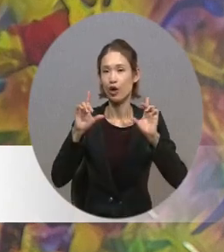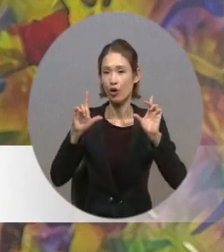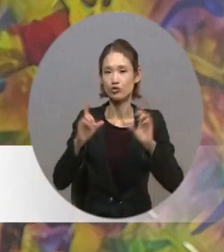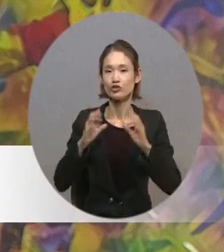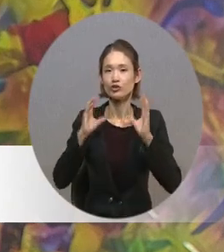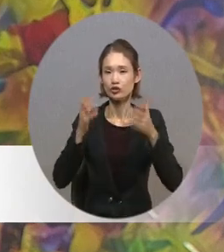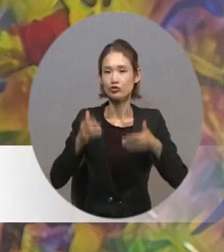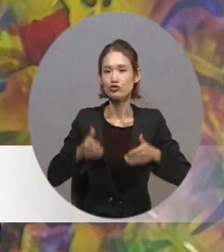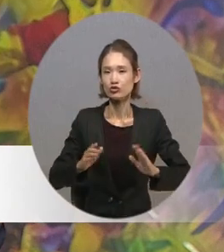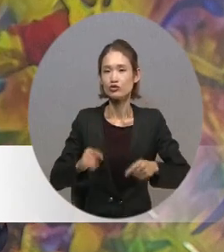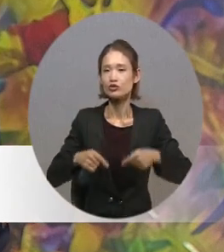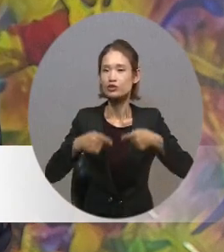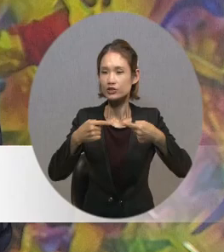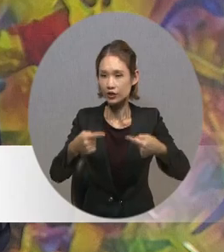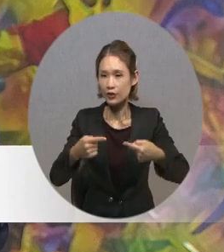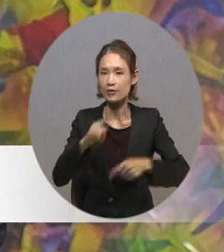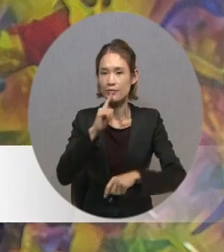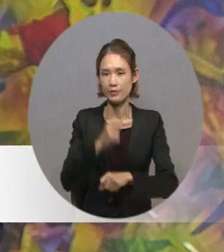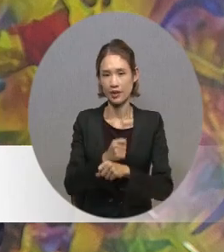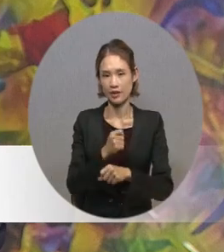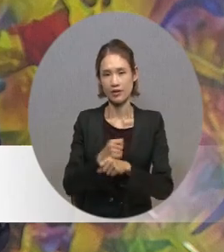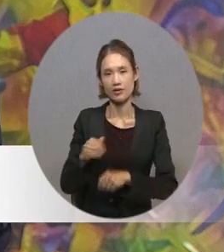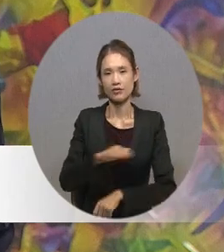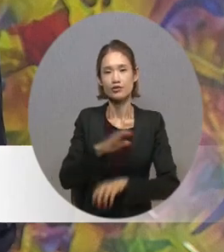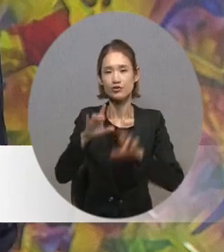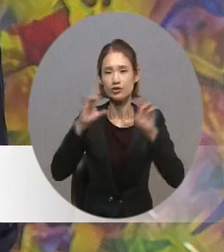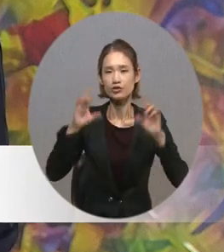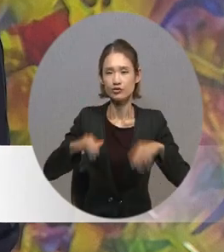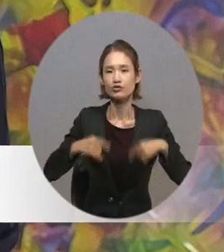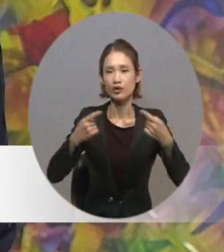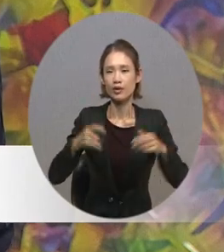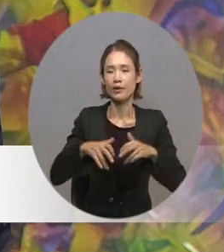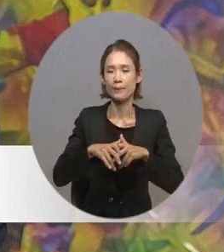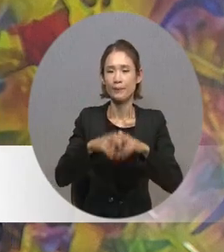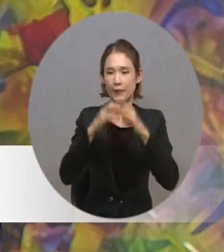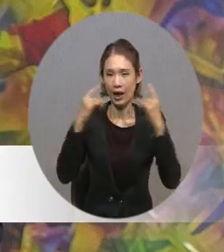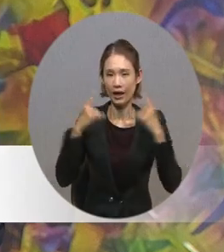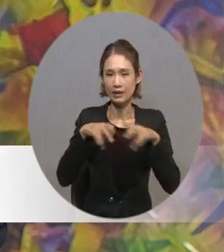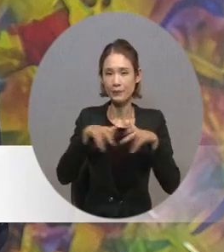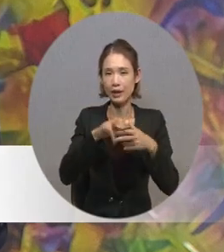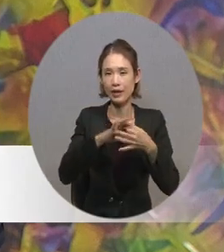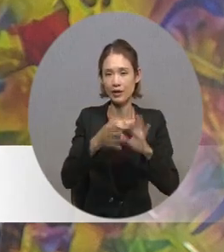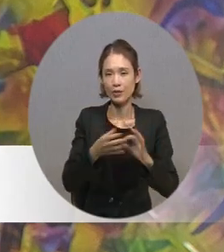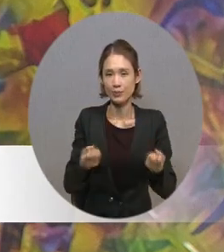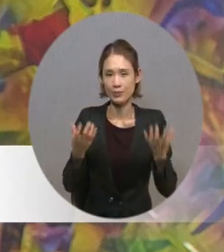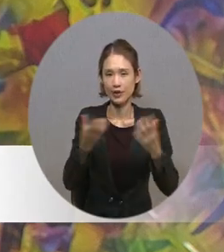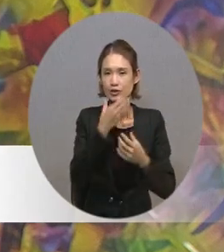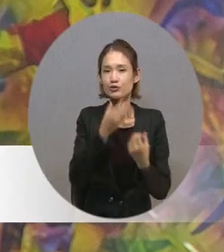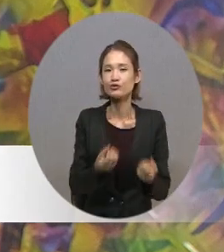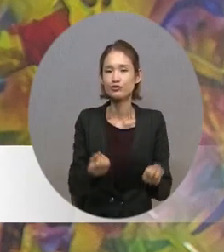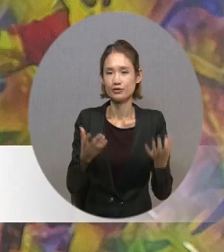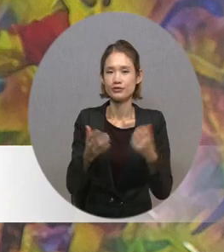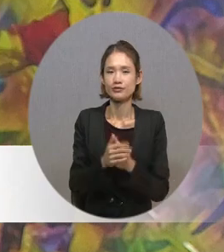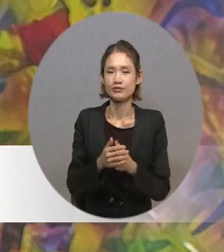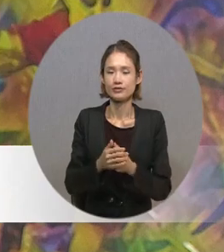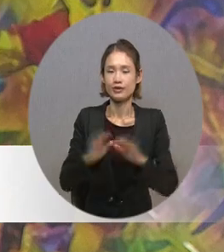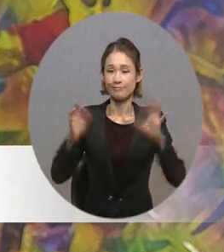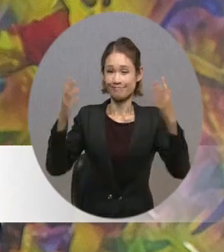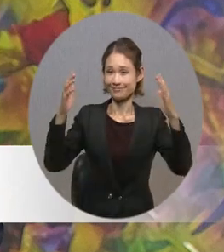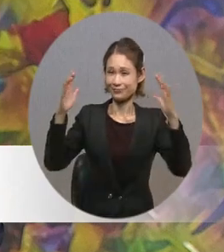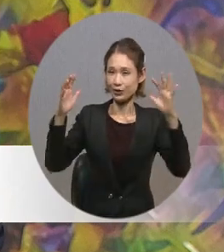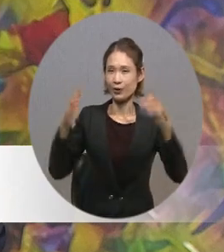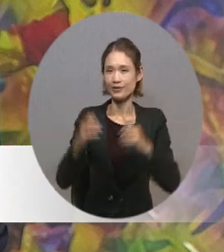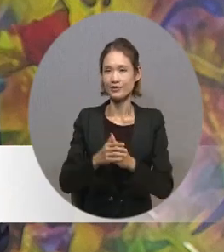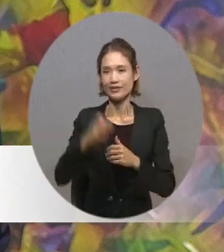영웅들이 출전한다고 합니다. 우리들의 영웅이 출전한 파리 패럴림픽 축하합니다. 그리고